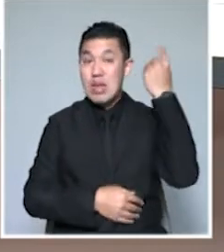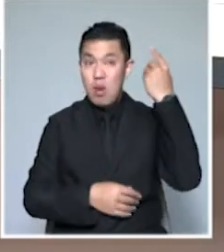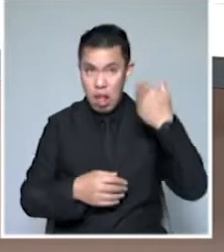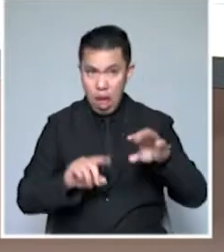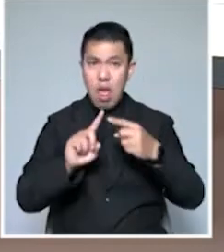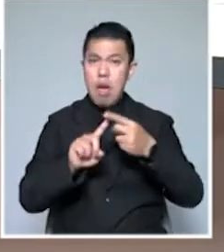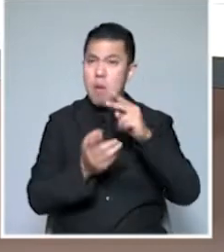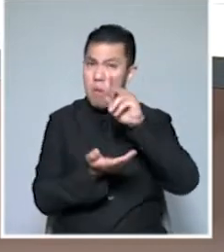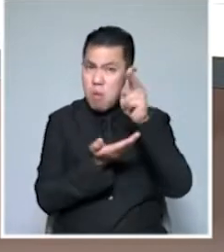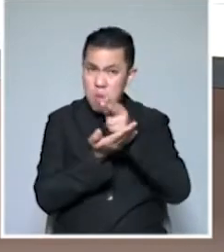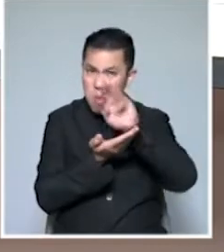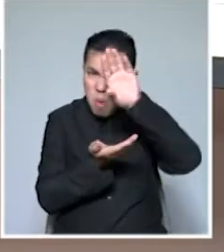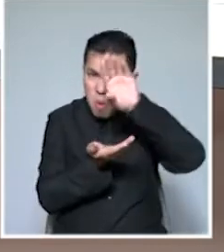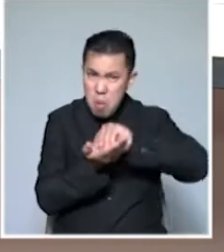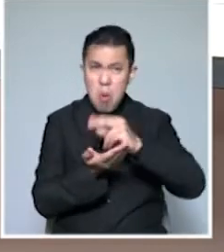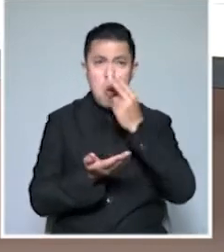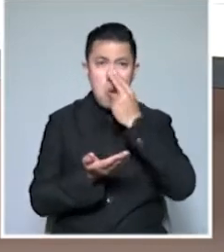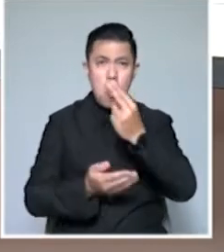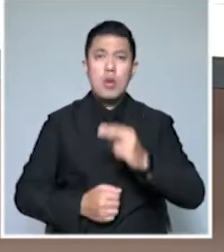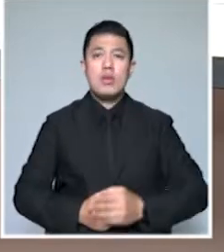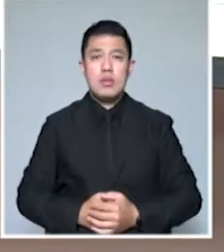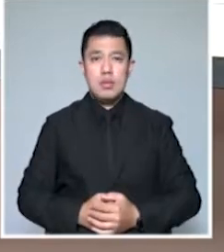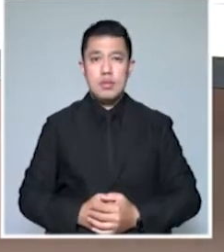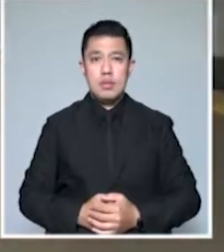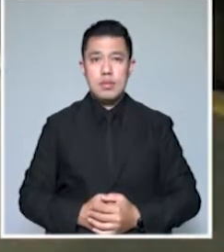ก็เก็บบรรยากาศแห่งความประทับใจมาให้ชมกันอีกครั้งค่ะ